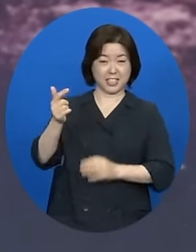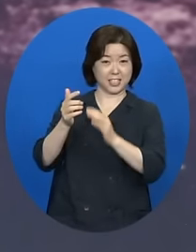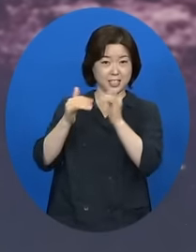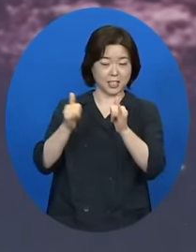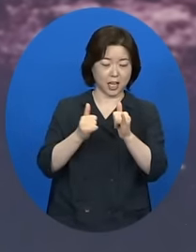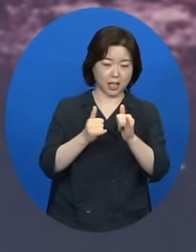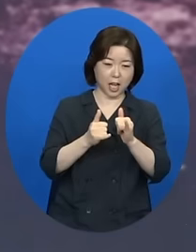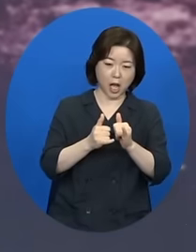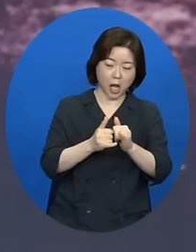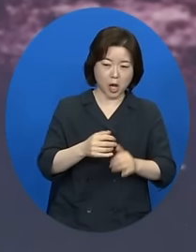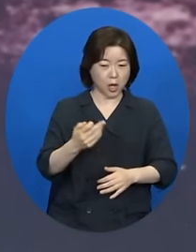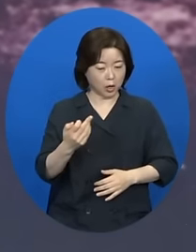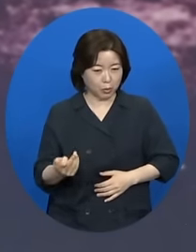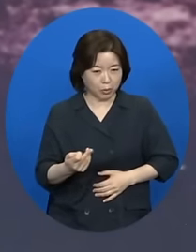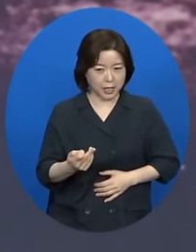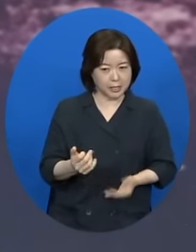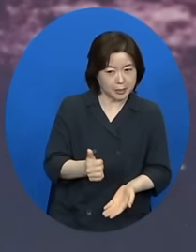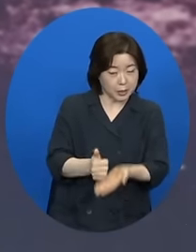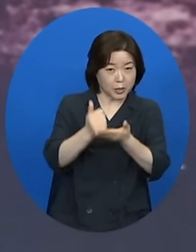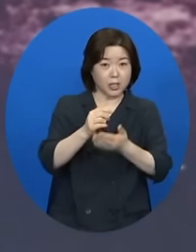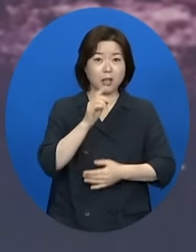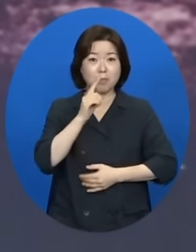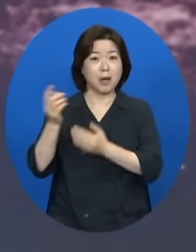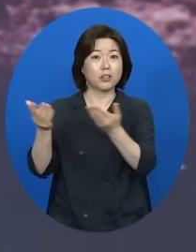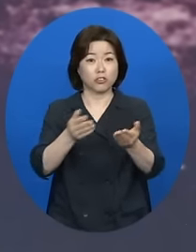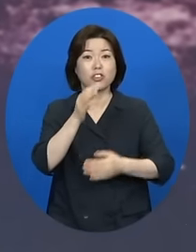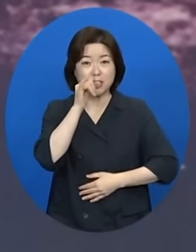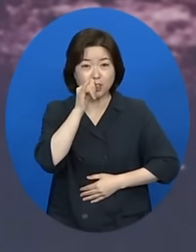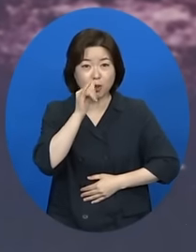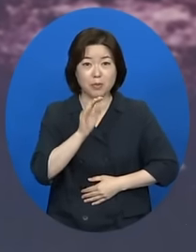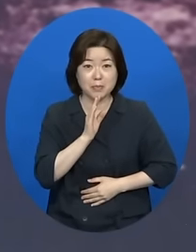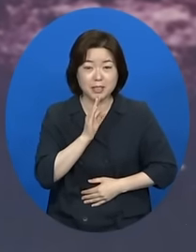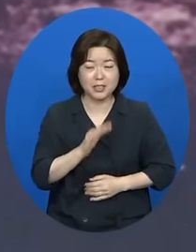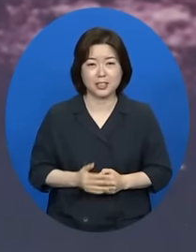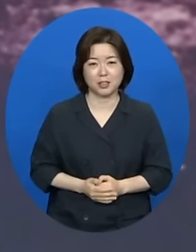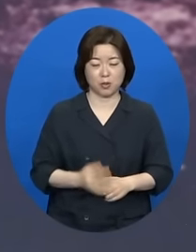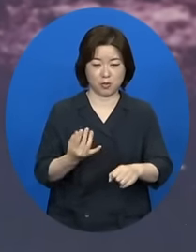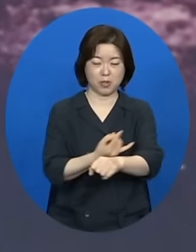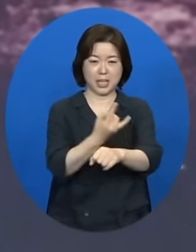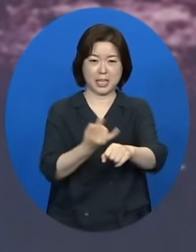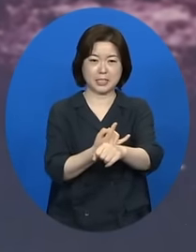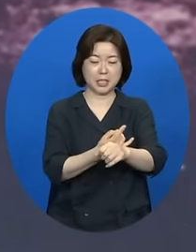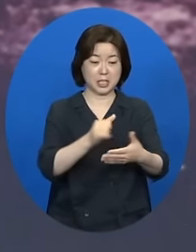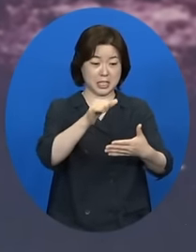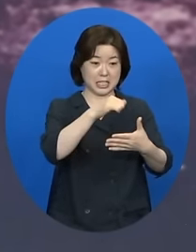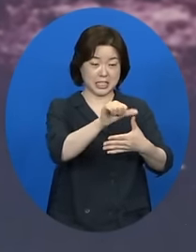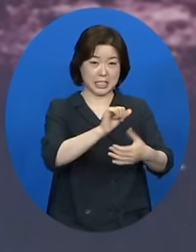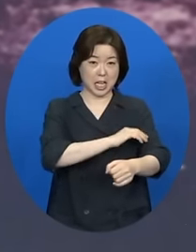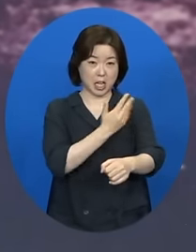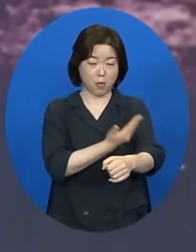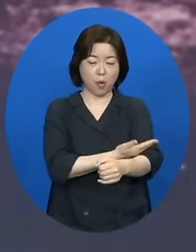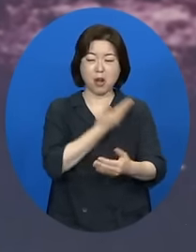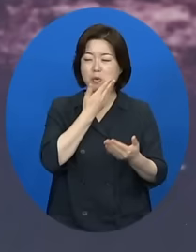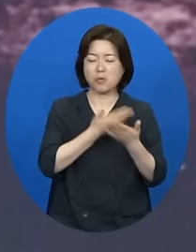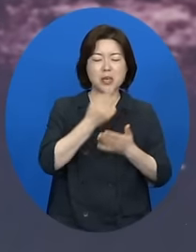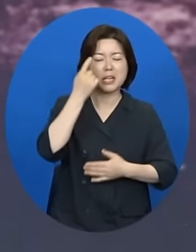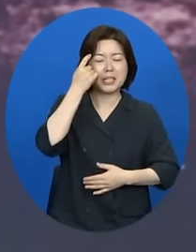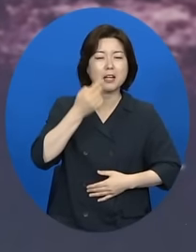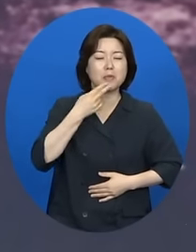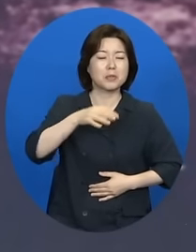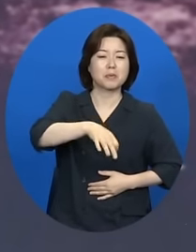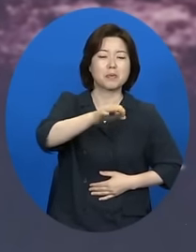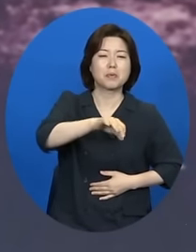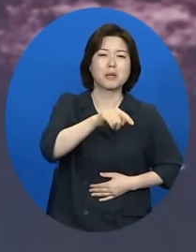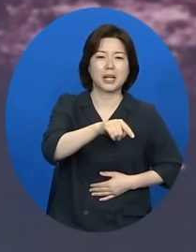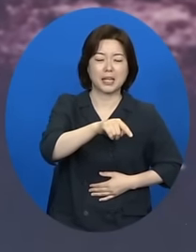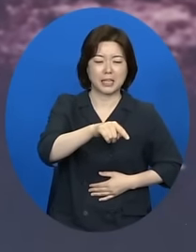섬긴다고 하지 않으셨습니까? 또한 에서는 장자의 명분을 귀하게 여기지 않았기 때문에 그가 그렇게